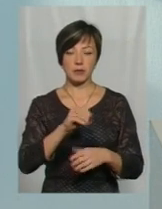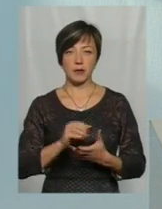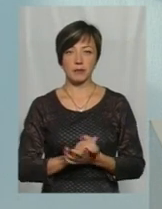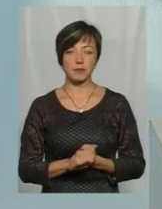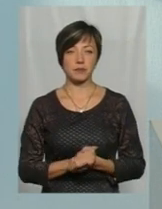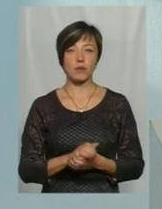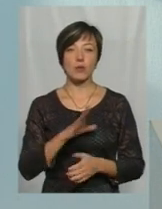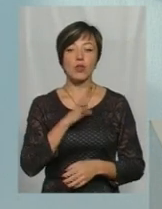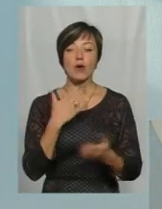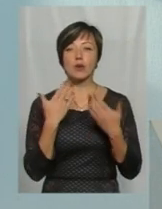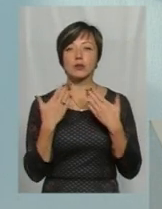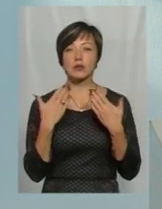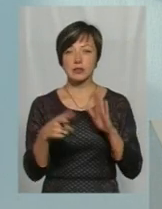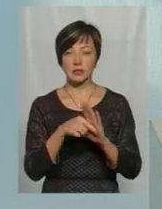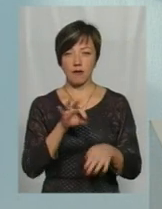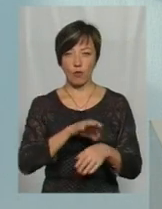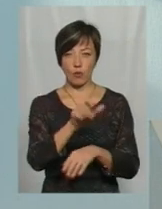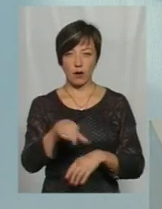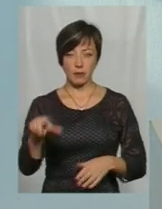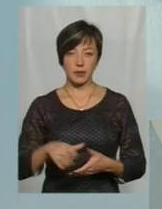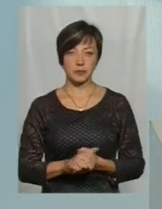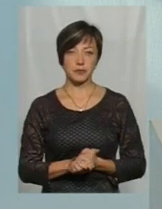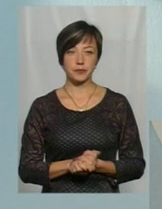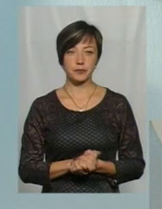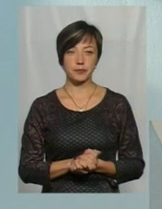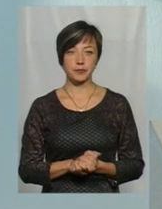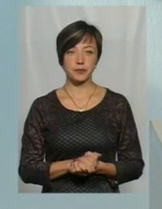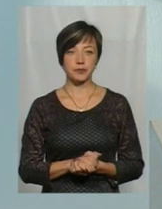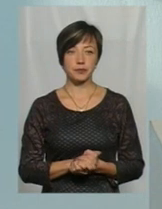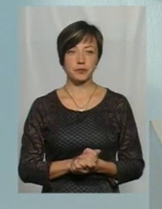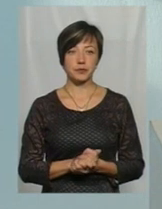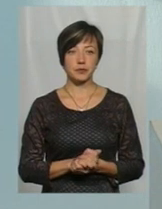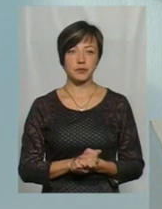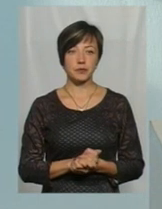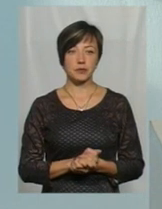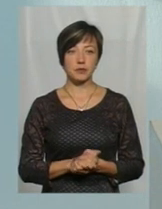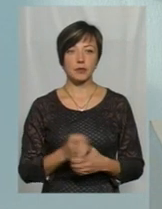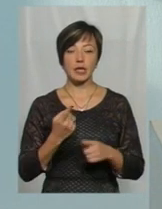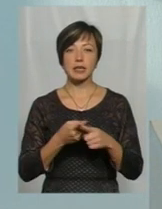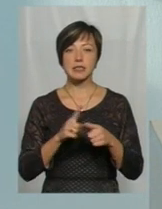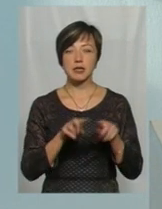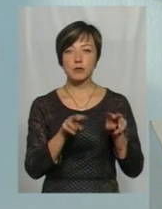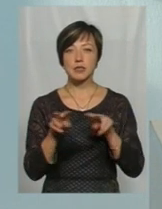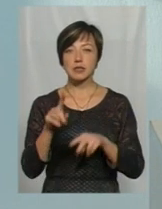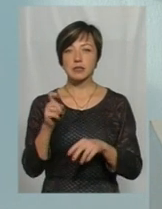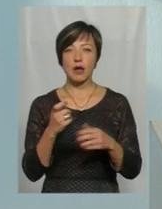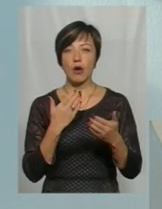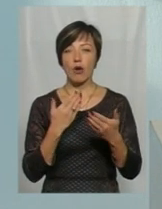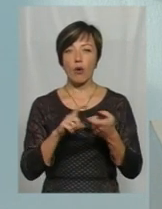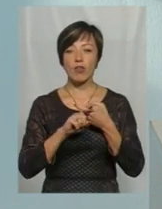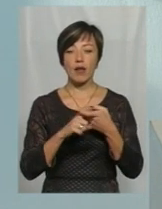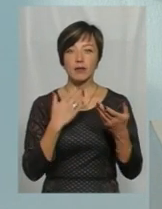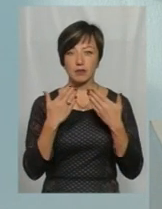які контактували з хворими. І це спостереження за контактними,